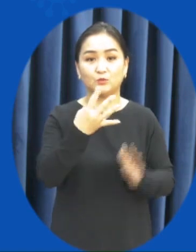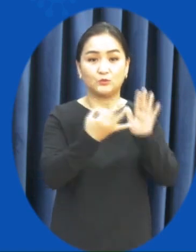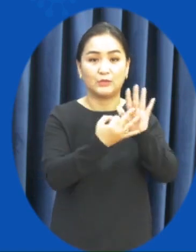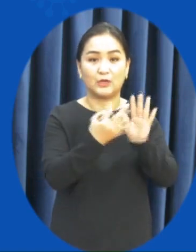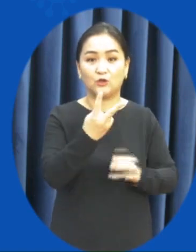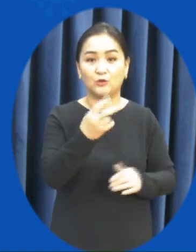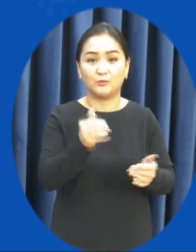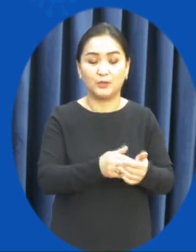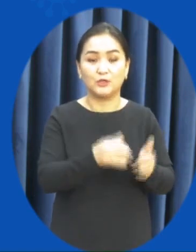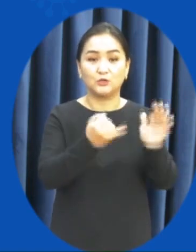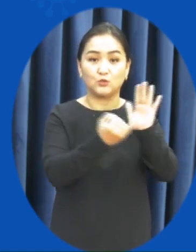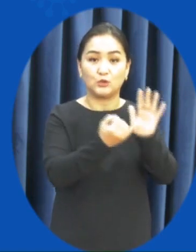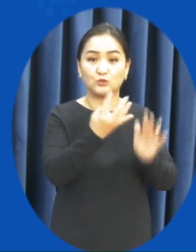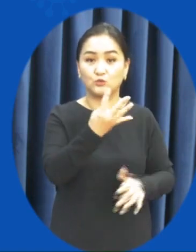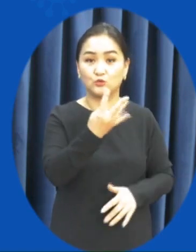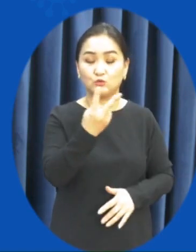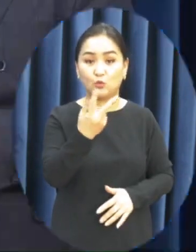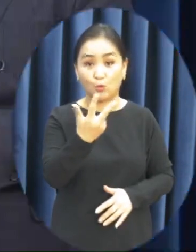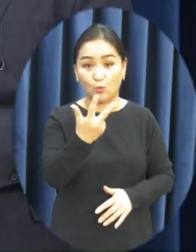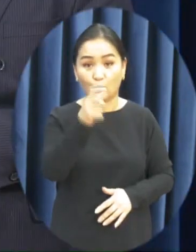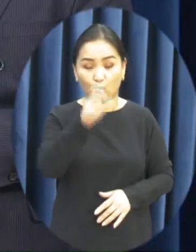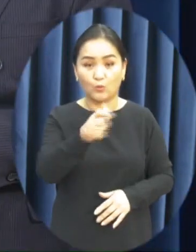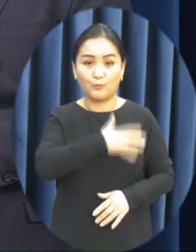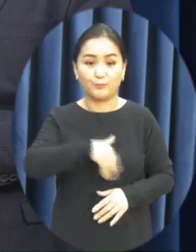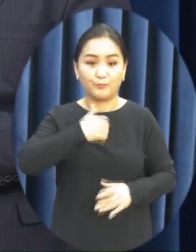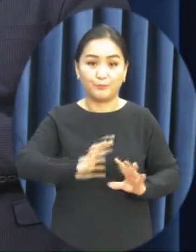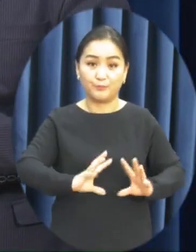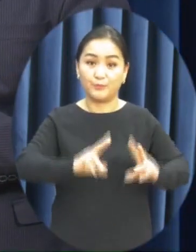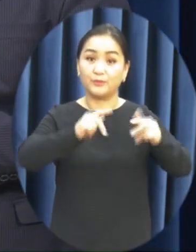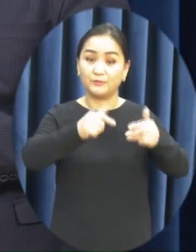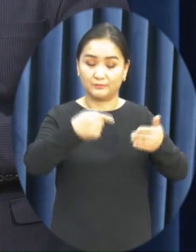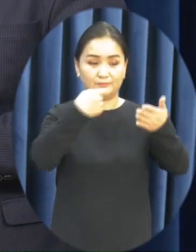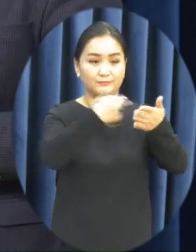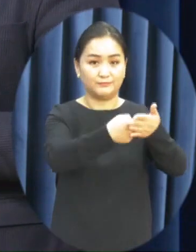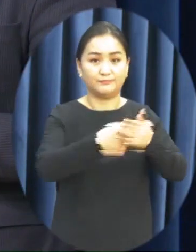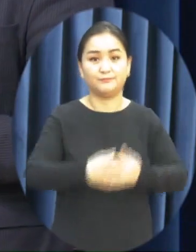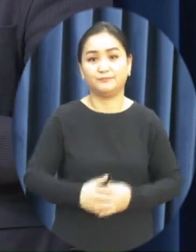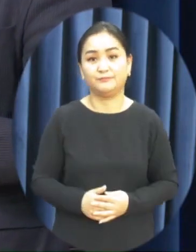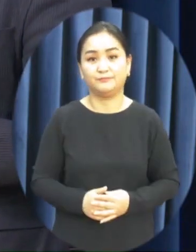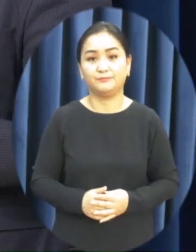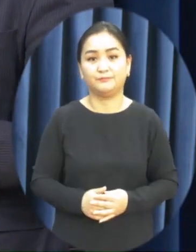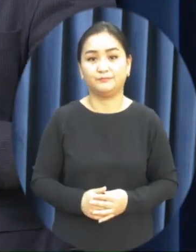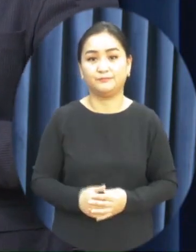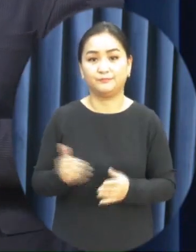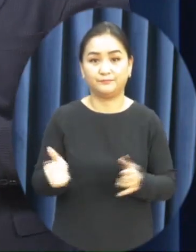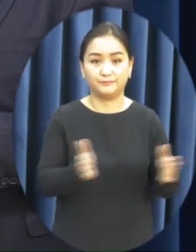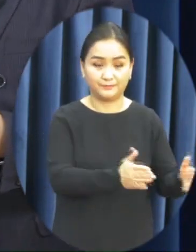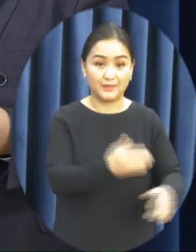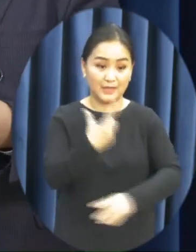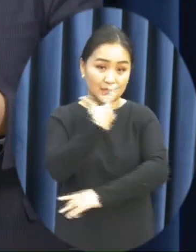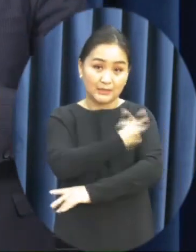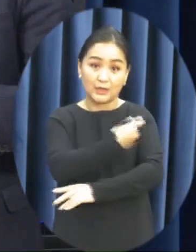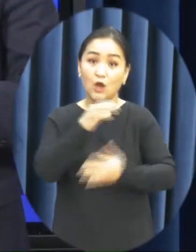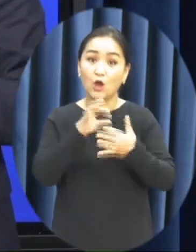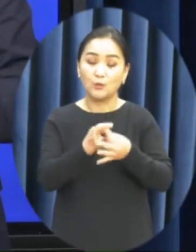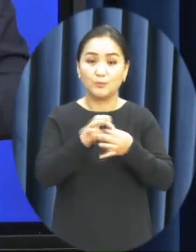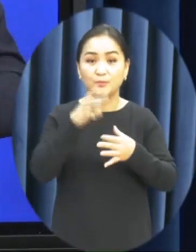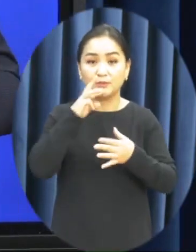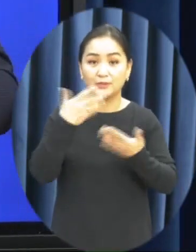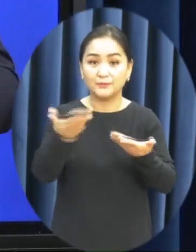ཁ གྱེག གྷདལ ཁྱལ གྱིག ཁ དངེནས སྔྱད རྐུ ཁ གྡུམ བྱུ ད ས ཁ གེུད